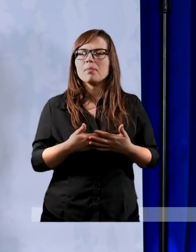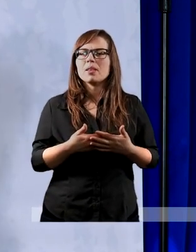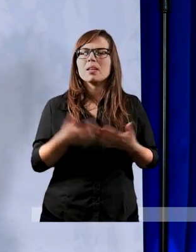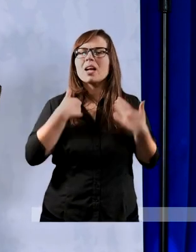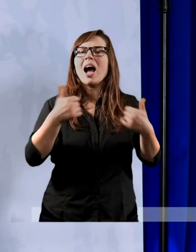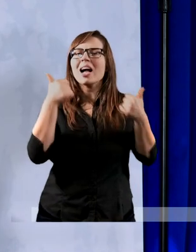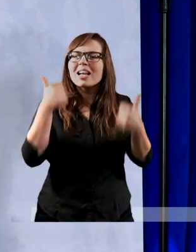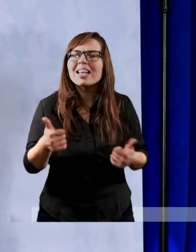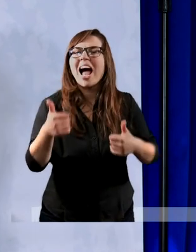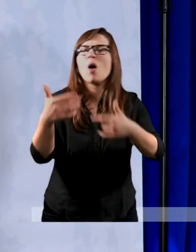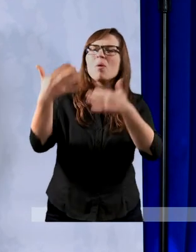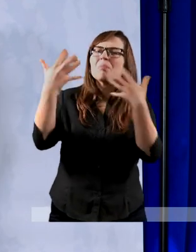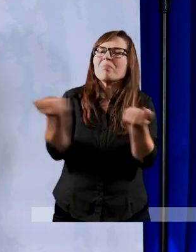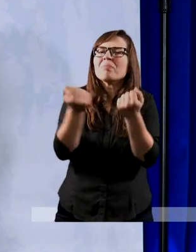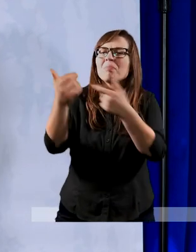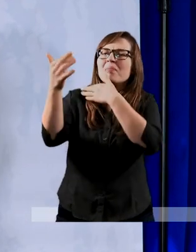staram się być blisko Ciebie